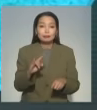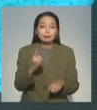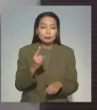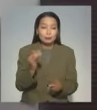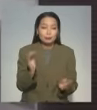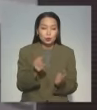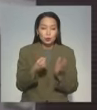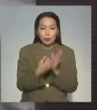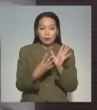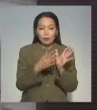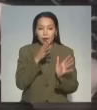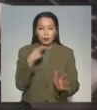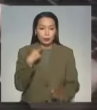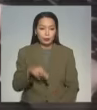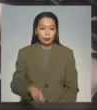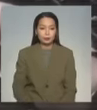несовершеннолетнего – до 9 лет.